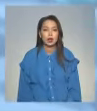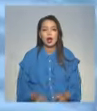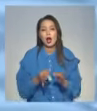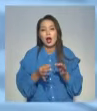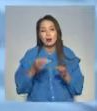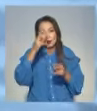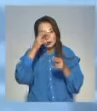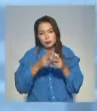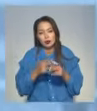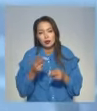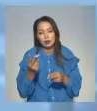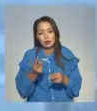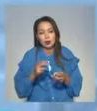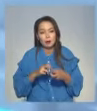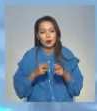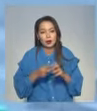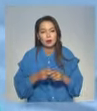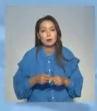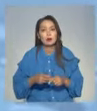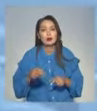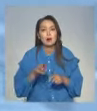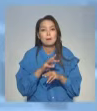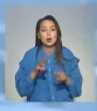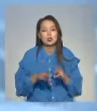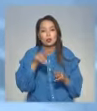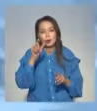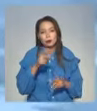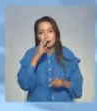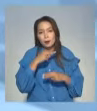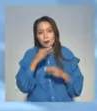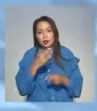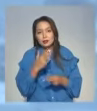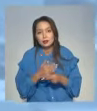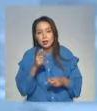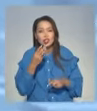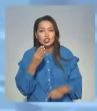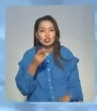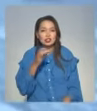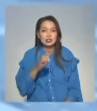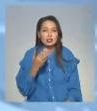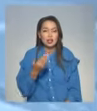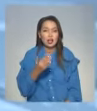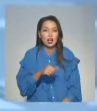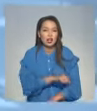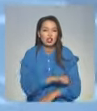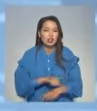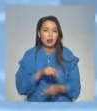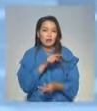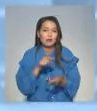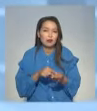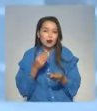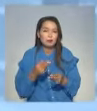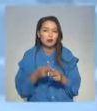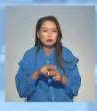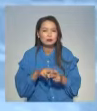Аймақтағы ағайынды толғандырған мәселелер мәжіліс депутаттарының назарында. Шығыстағы жұртты шекаралас аумақтар толғандырса, батысты тозығы